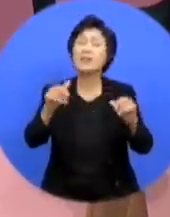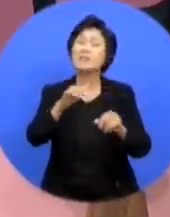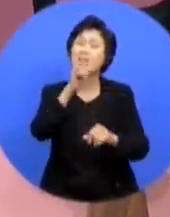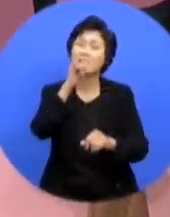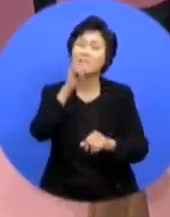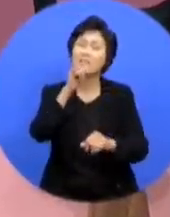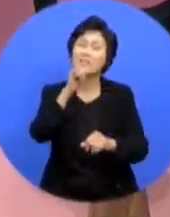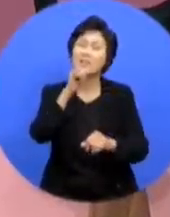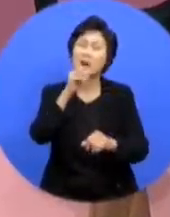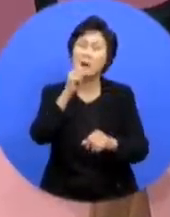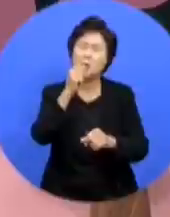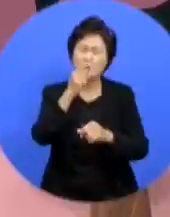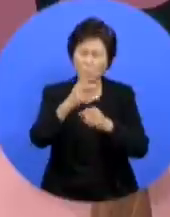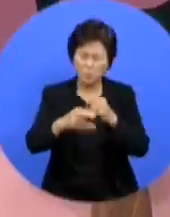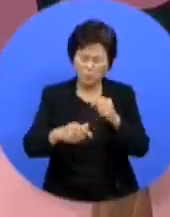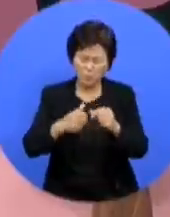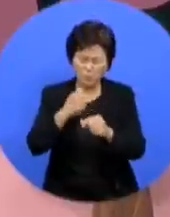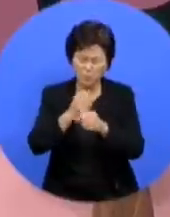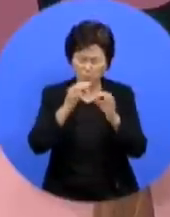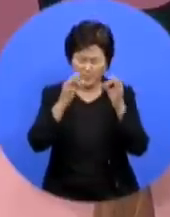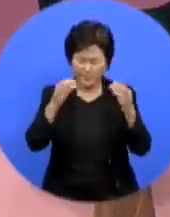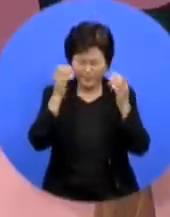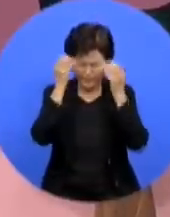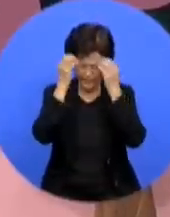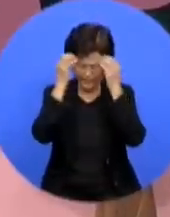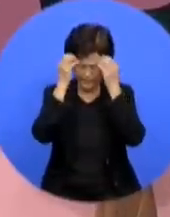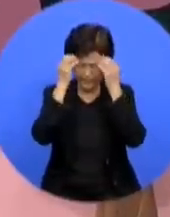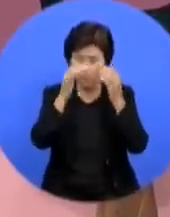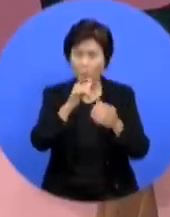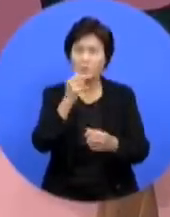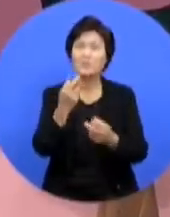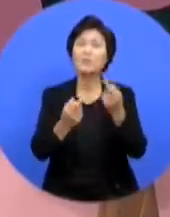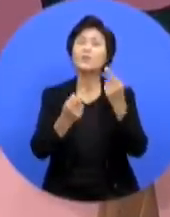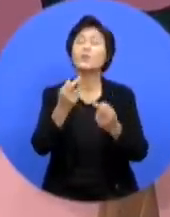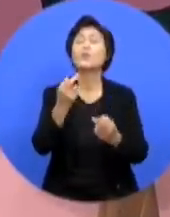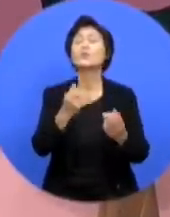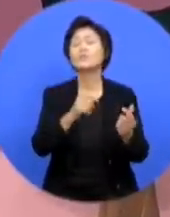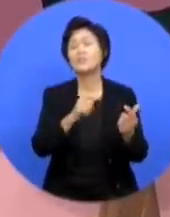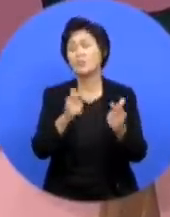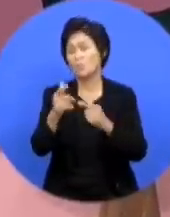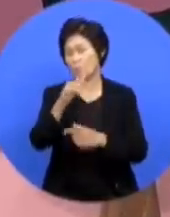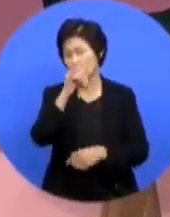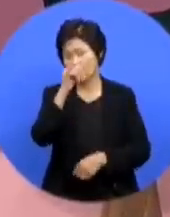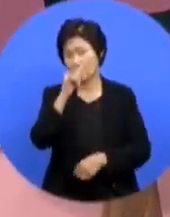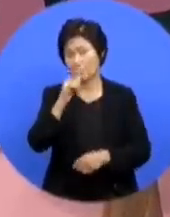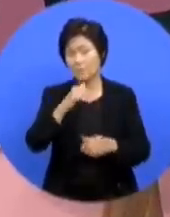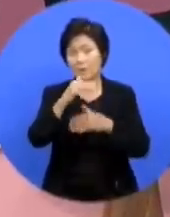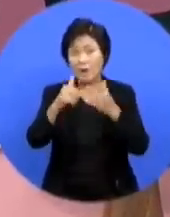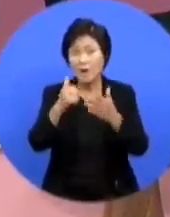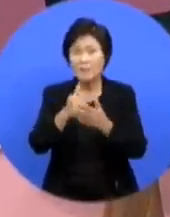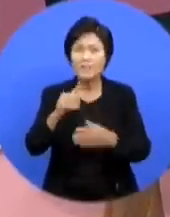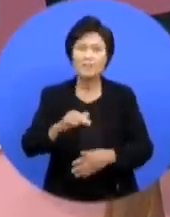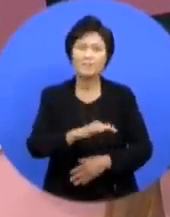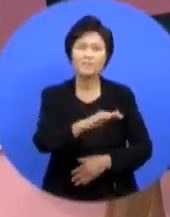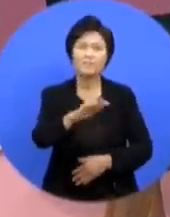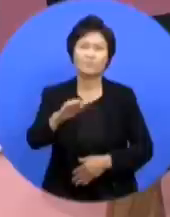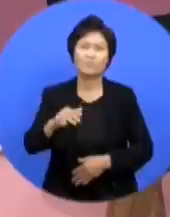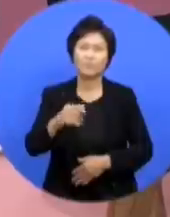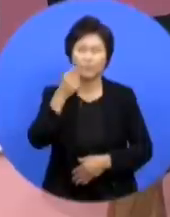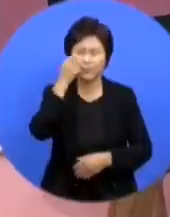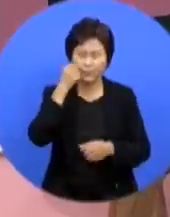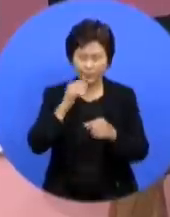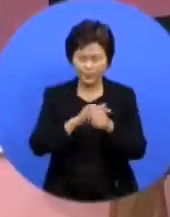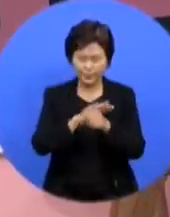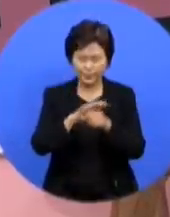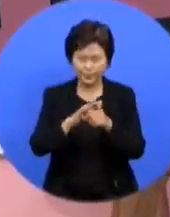우리 문제와 함께 하나님 앞에 기도하면은 하나님께서 우리를 긍휼히 여기시고 우리를